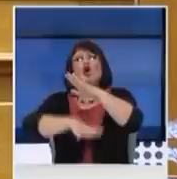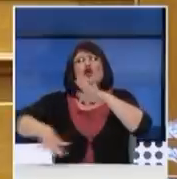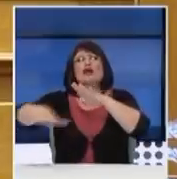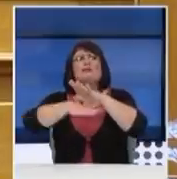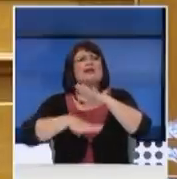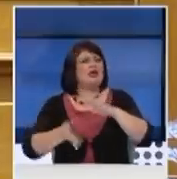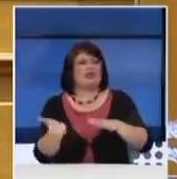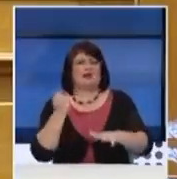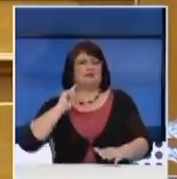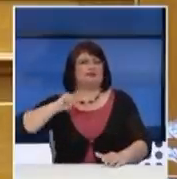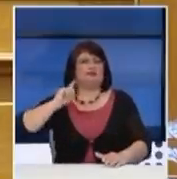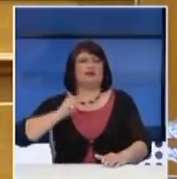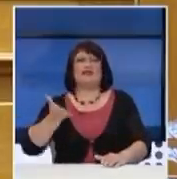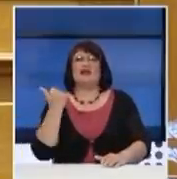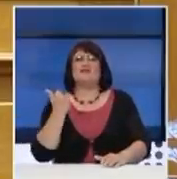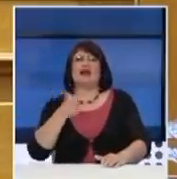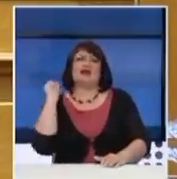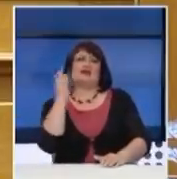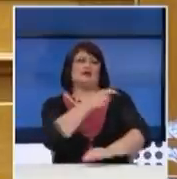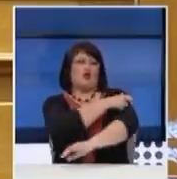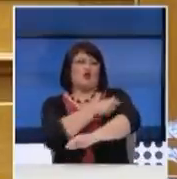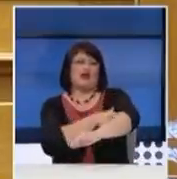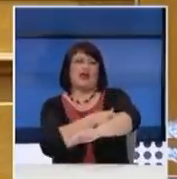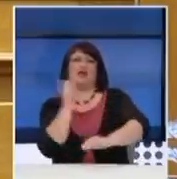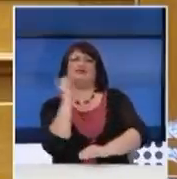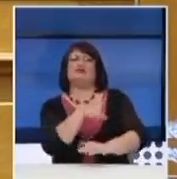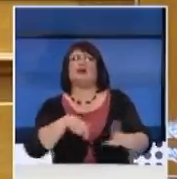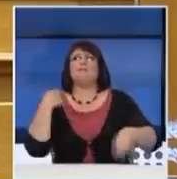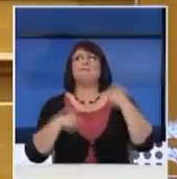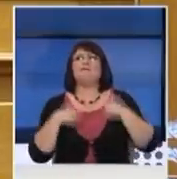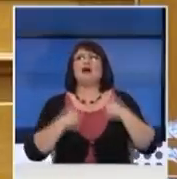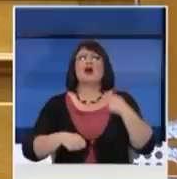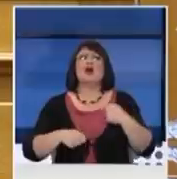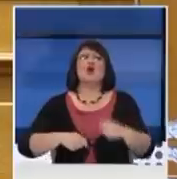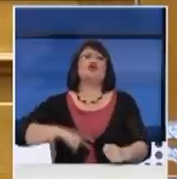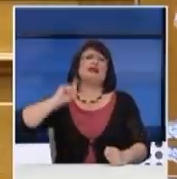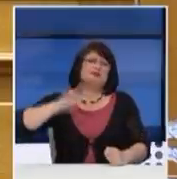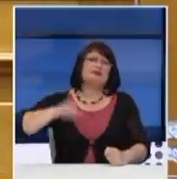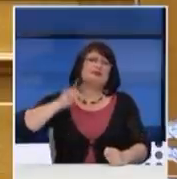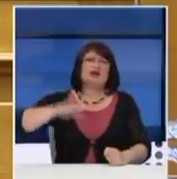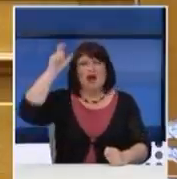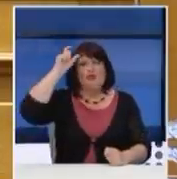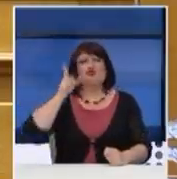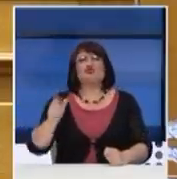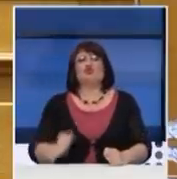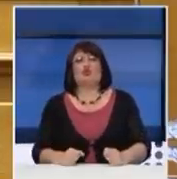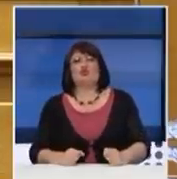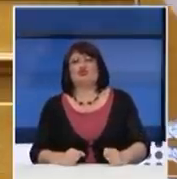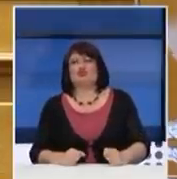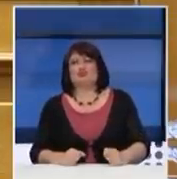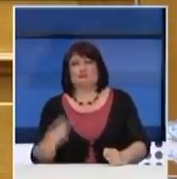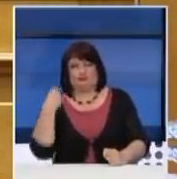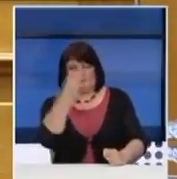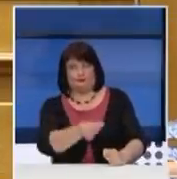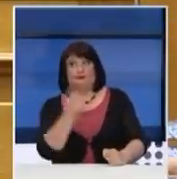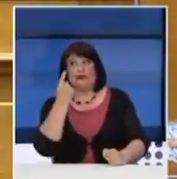στείλετε επιστολή 11/8 στον ΟΗΕ τώρα, διαμαρτυρίας ότι παραβιάστηκε η ελληνική υπαλλοκρηπίδα. Στα